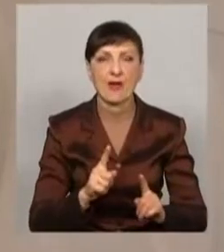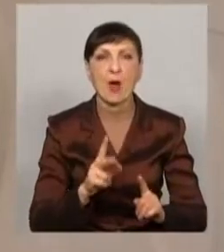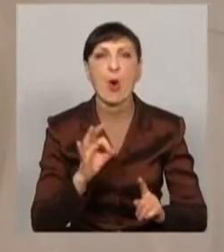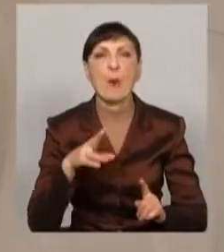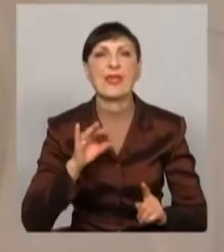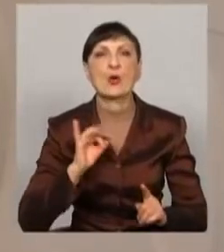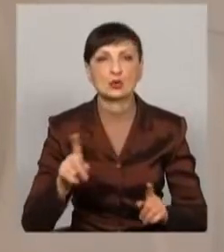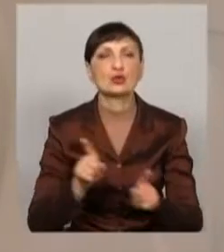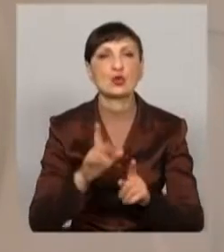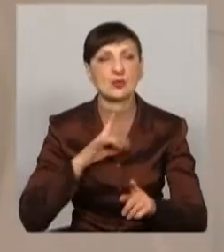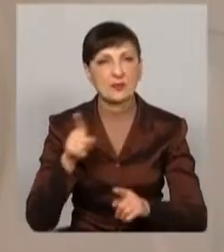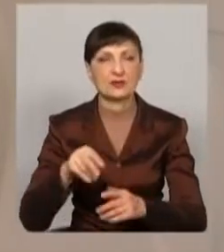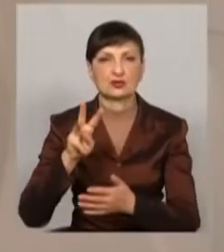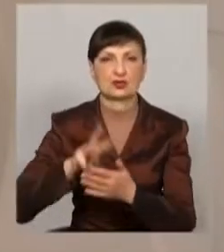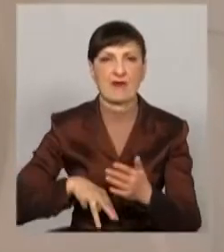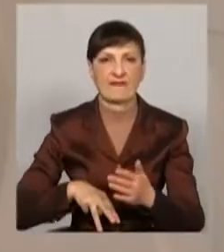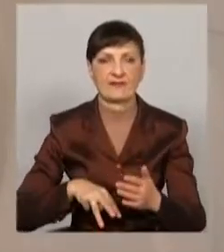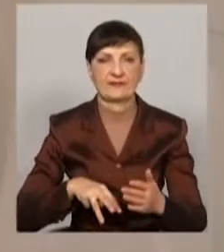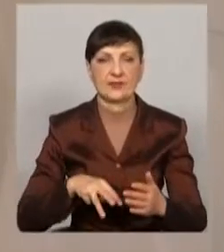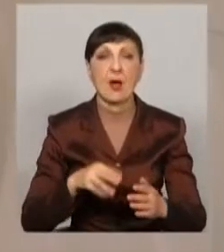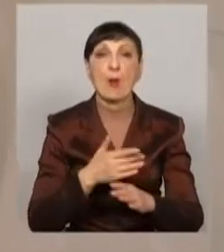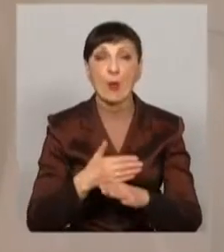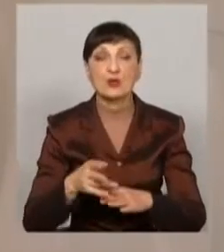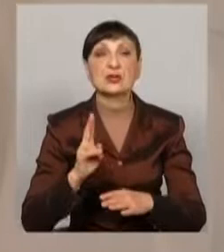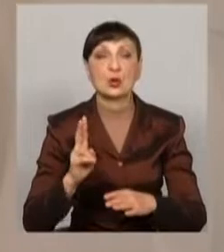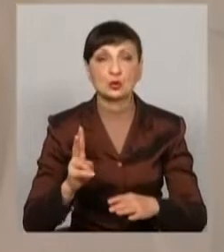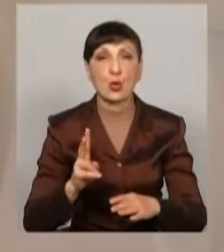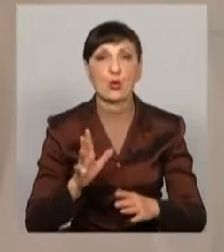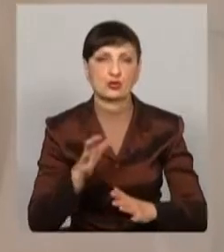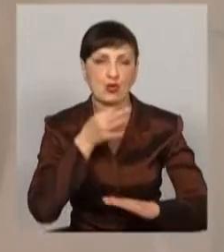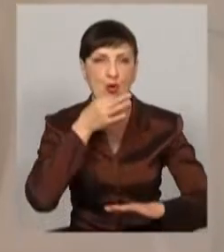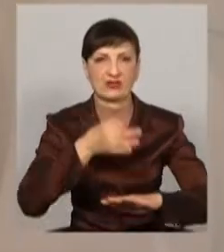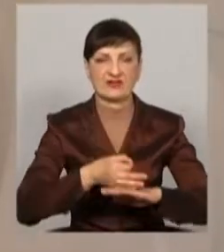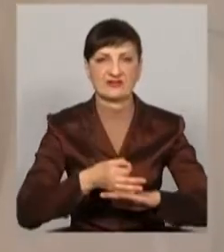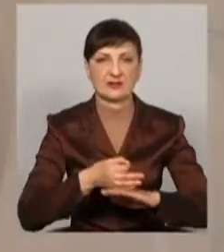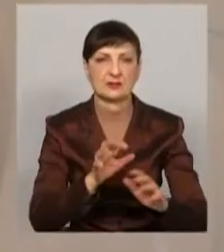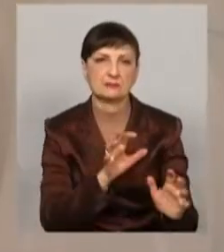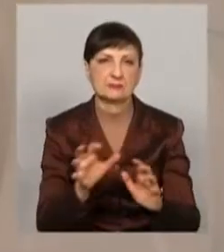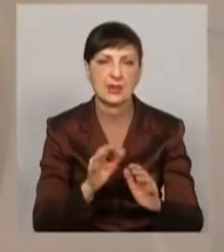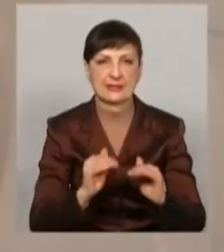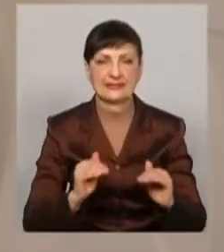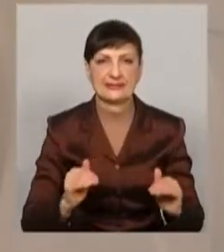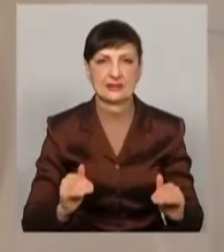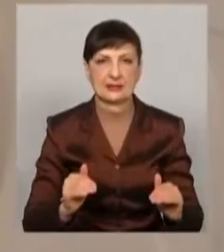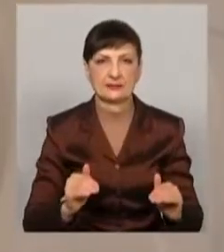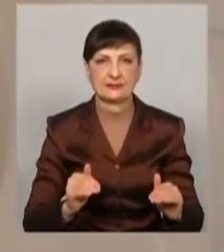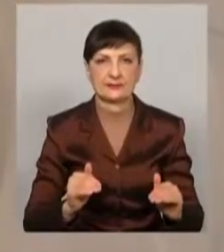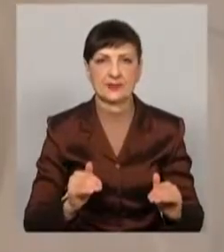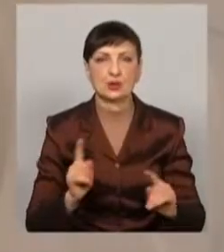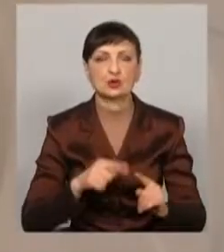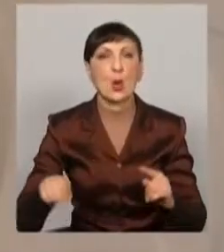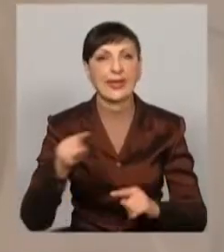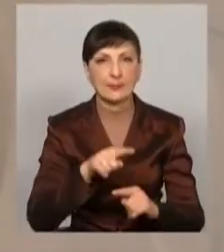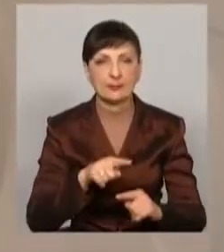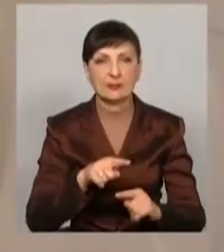тоже накладывался штраф. Может быть, после этого опекуны более с ответственностью бы отнеслись к тому, что им